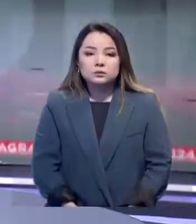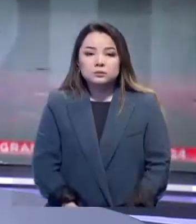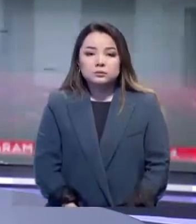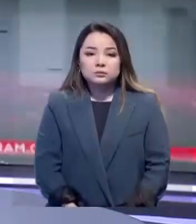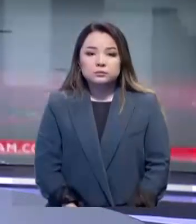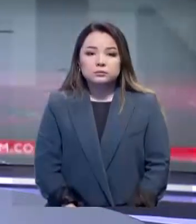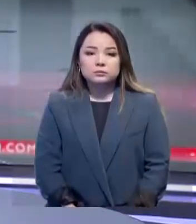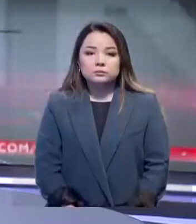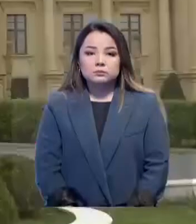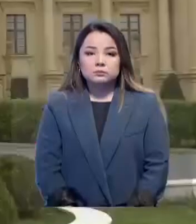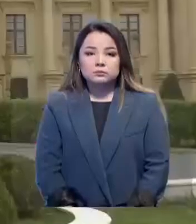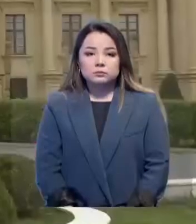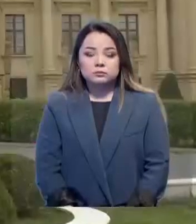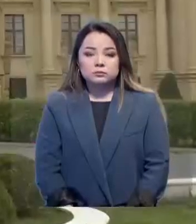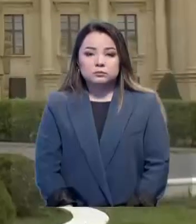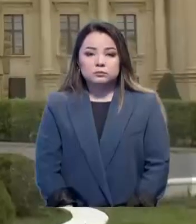баяндайды.